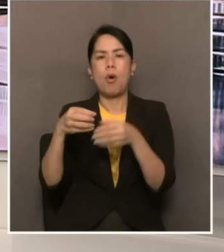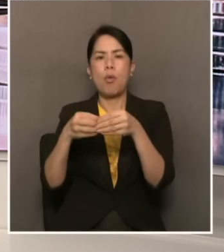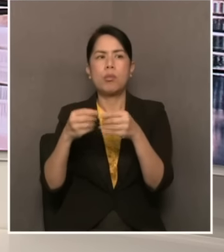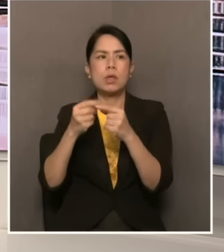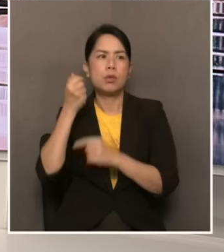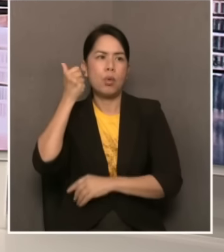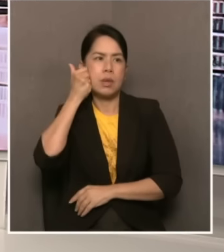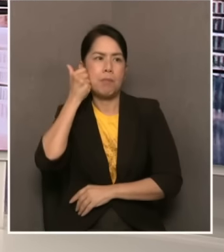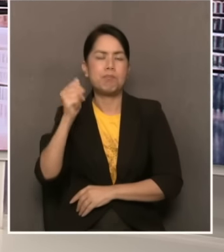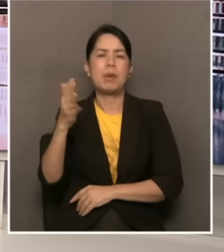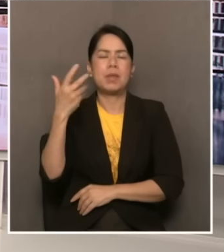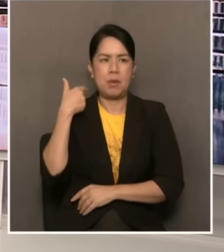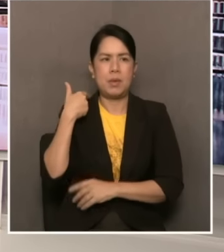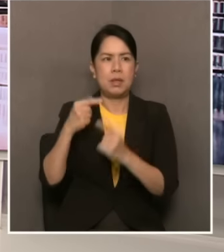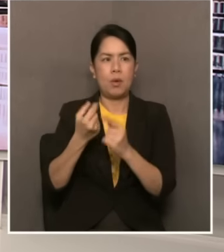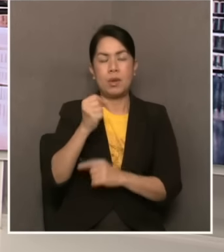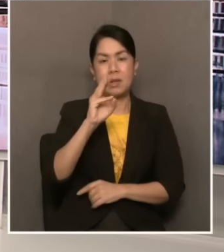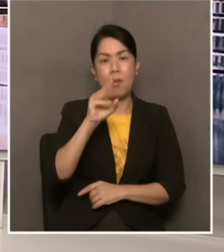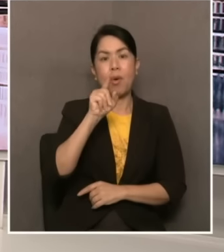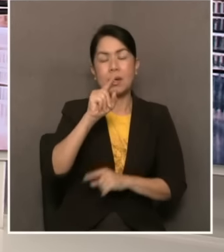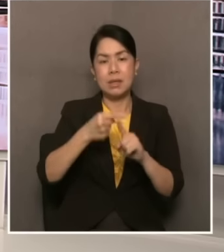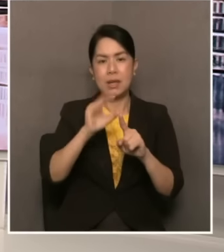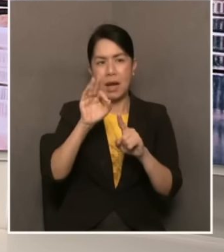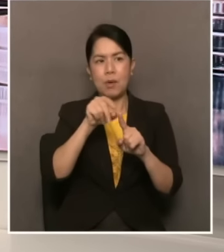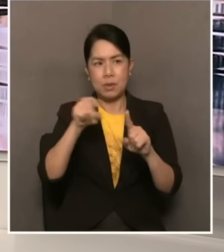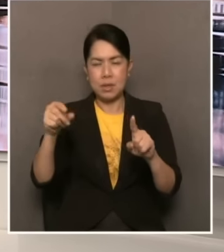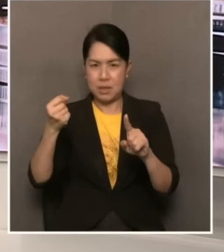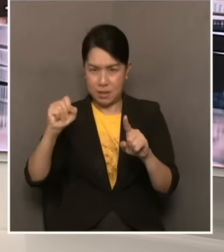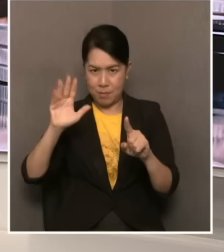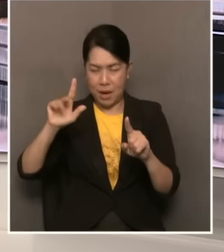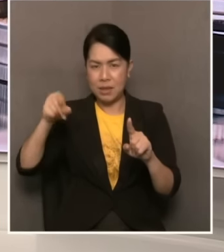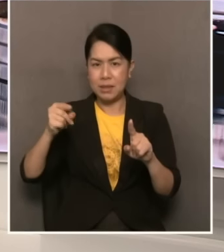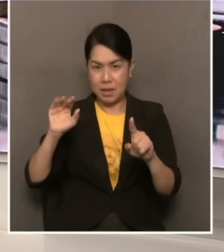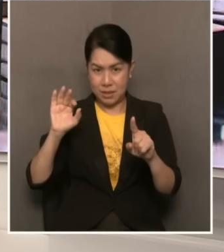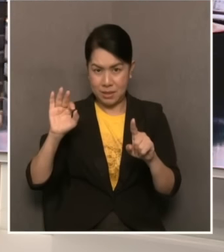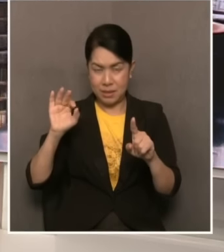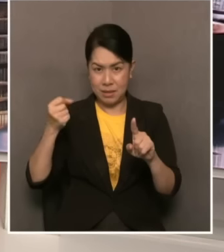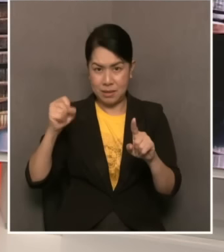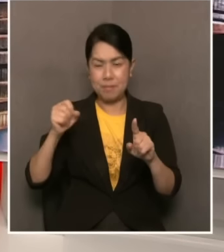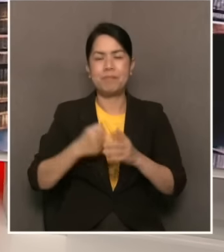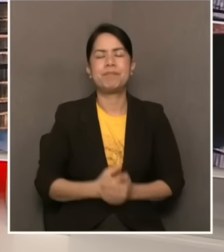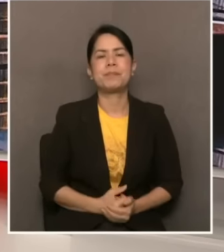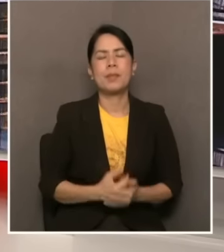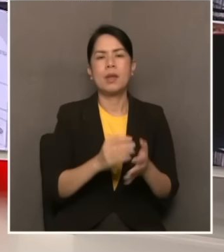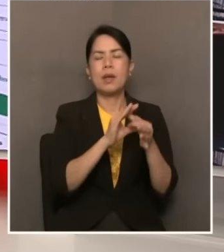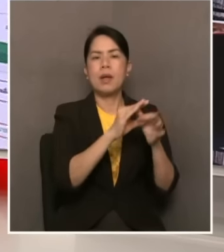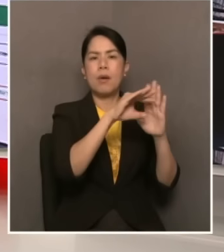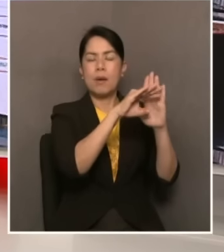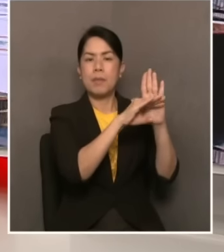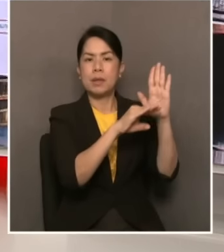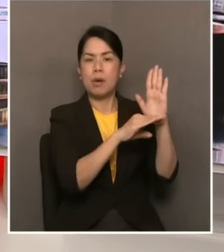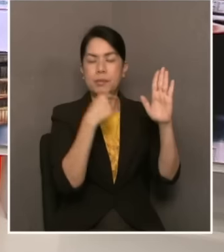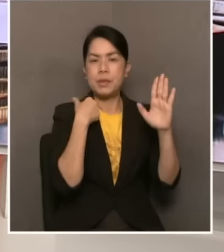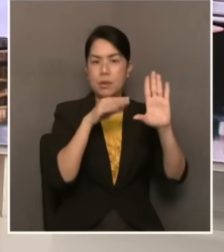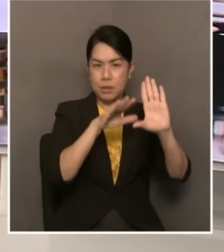นะคะเด๋วมาแ้งรั letturationให้ไดติดตามกันอกครั้งหนึ่งนะคะจากนั้นค่ะไปดูกันเลยนะคะสำหรบขั้นตอนในการส